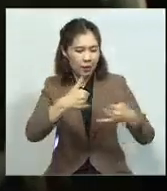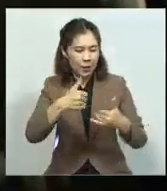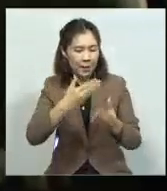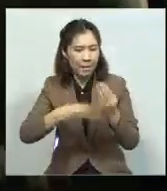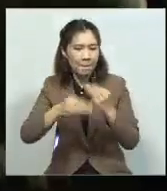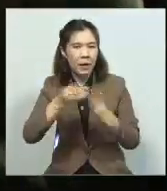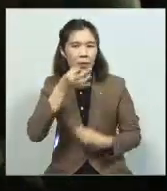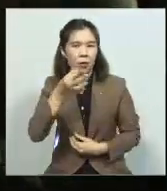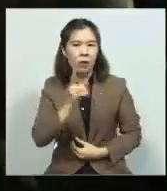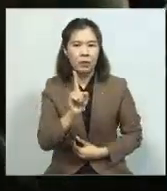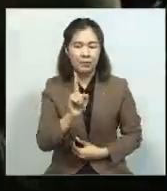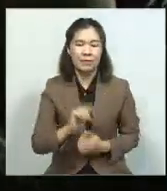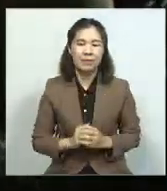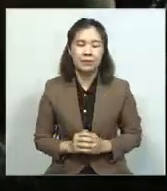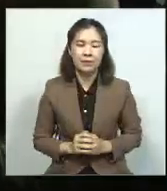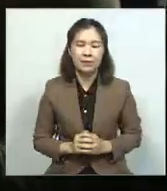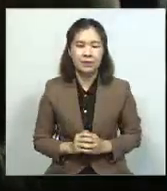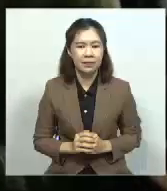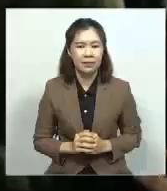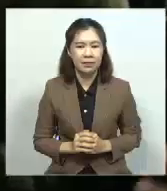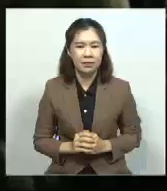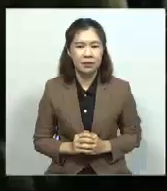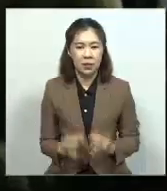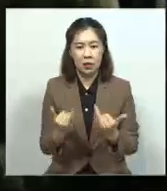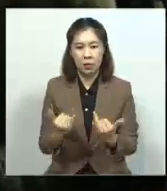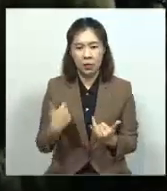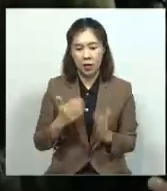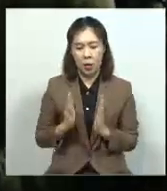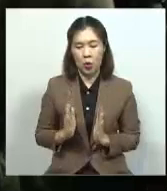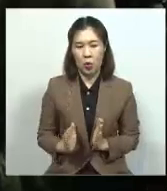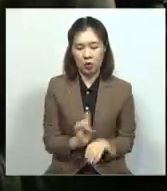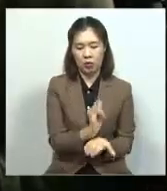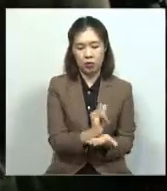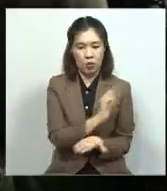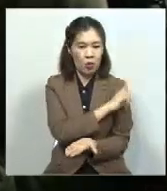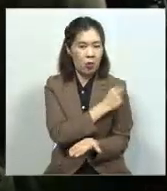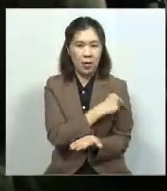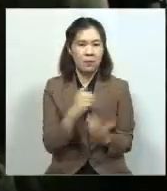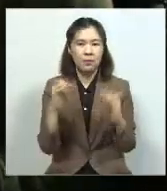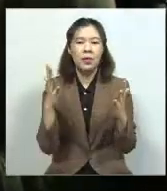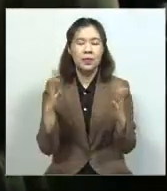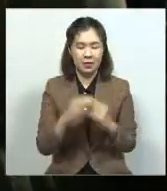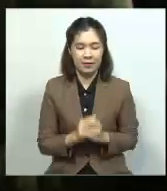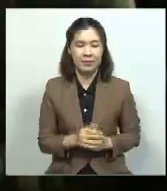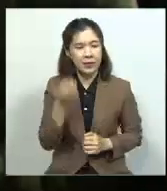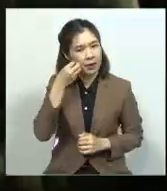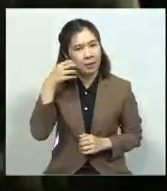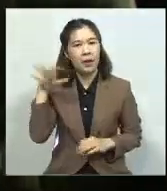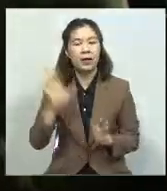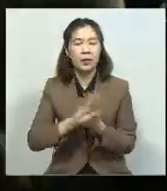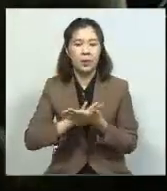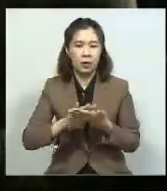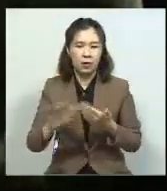ครับ ตอนนี้มีผู้ที่ได้รับบาดเจ็บที่ยังรักษาตัวอยู่ที่โรงพยาบาล ไม่มีตอนนี้ออกมาหมดแล้วไม่